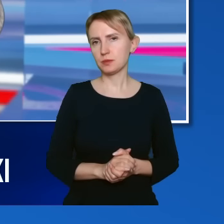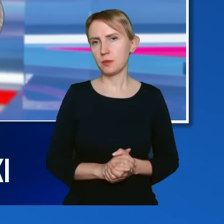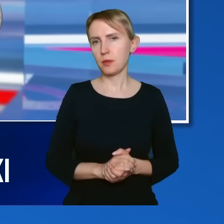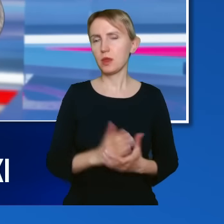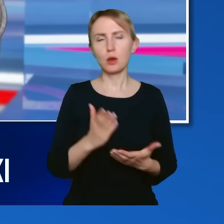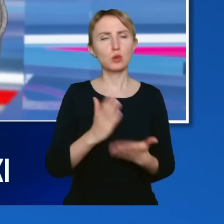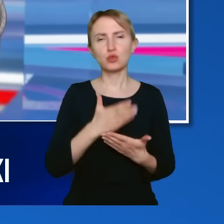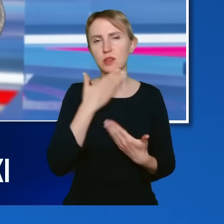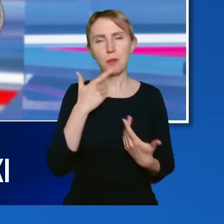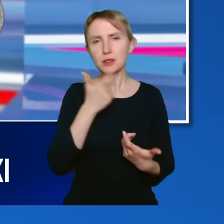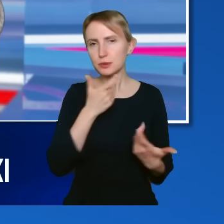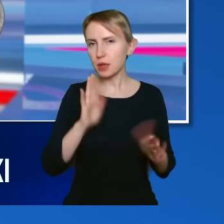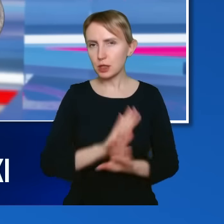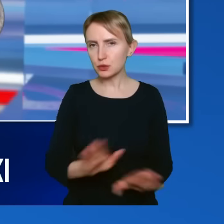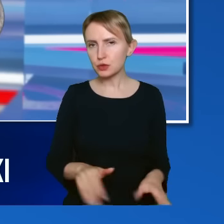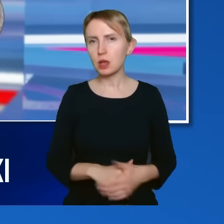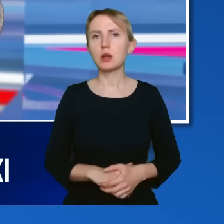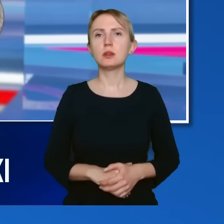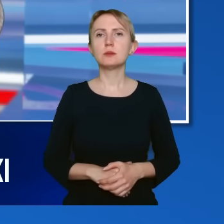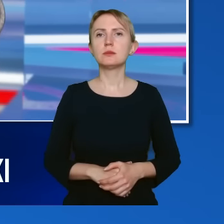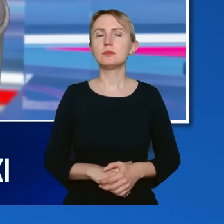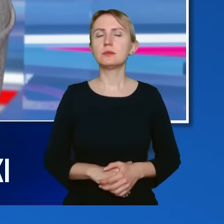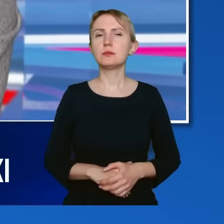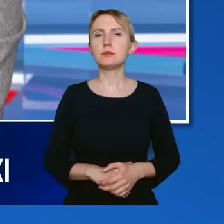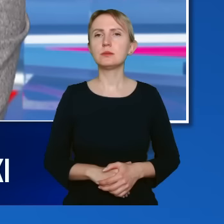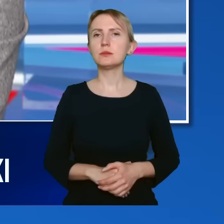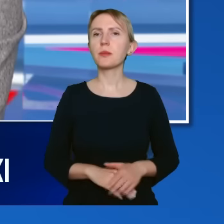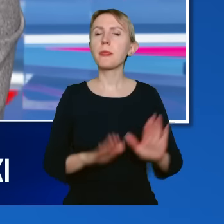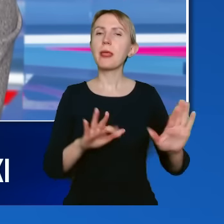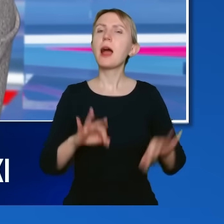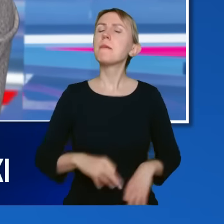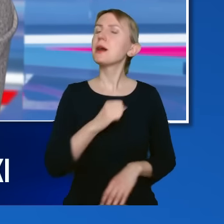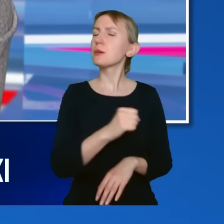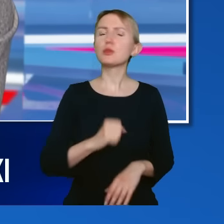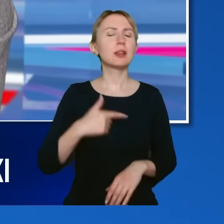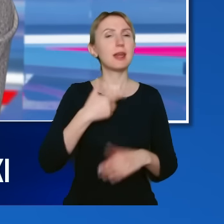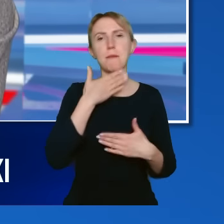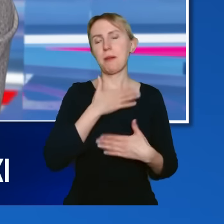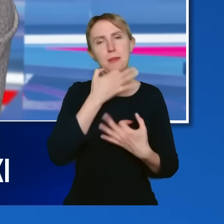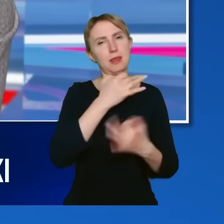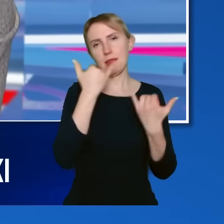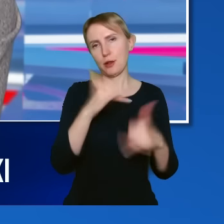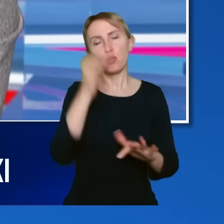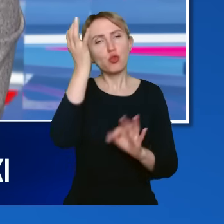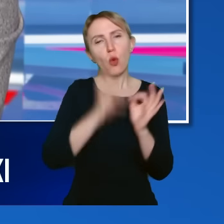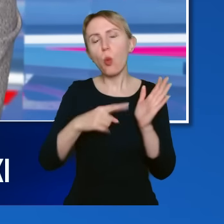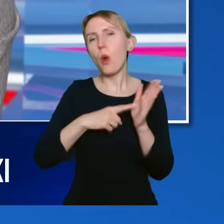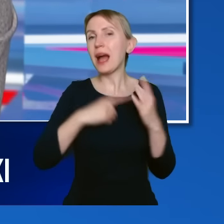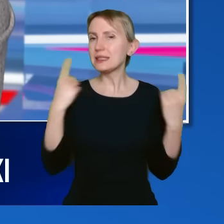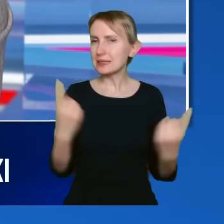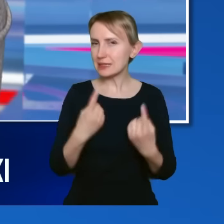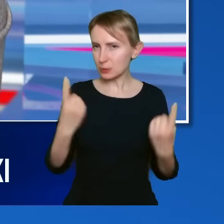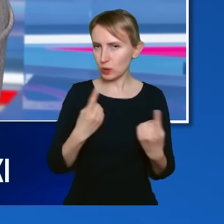śmieszne. Albo może co inaczej, coraz bardziej śmieszne właśnie. Ale panie pośle, ja się pytam o tę konkretną sytuację.